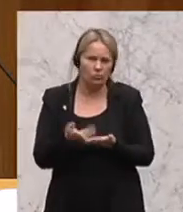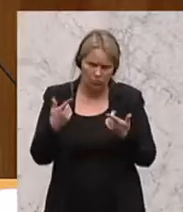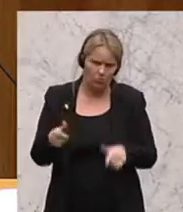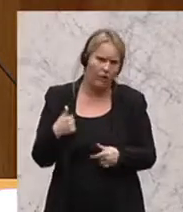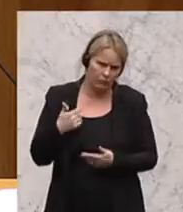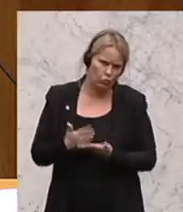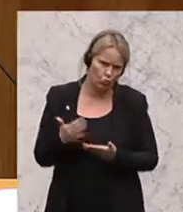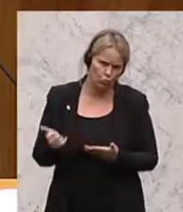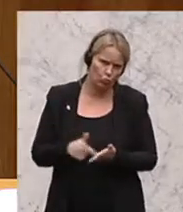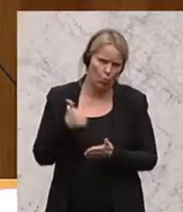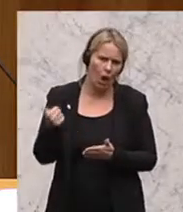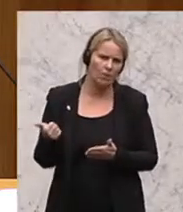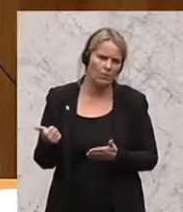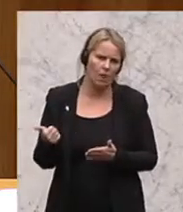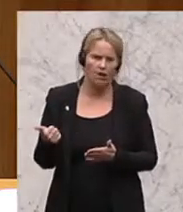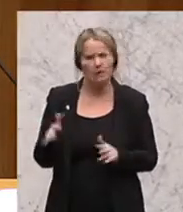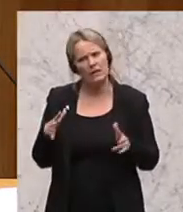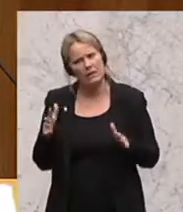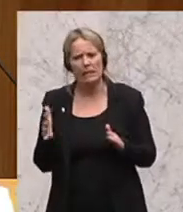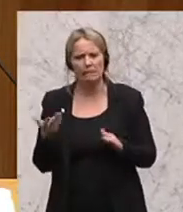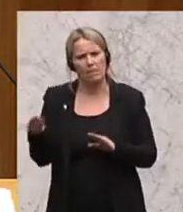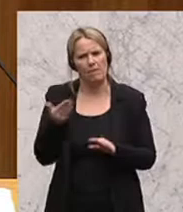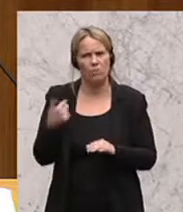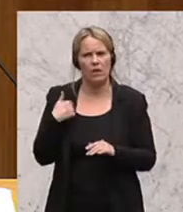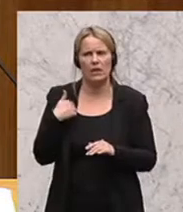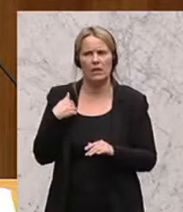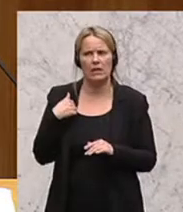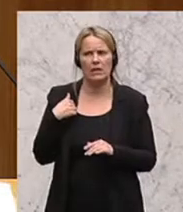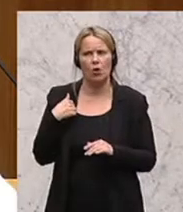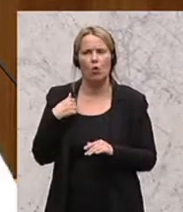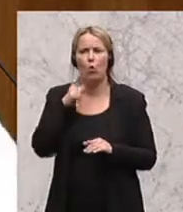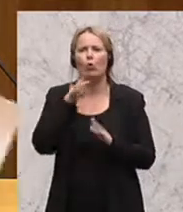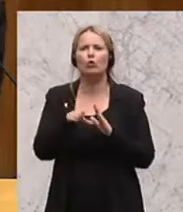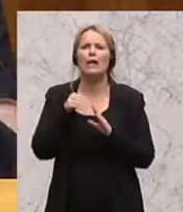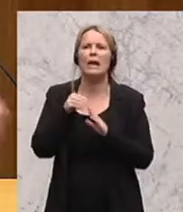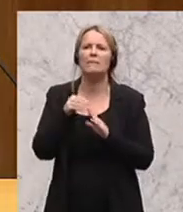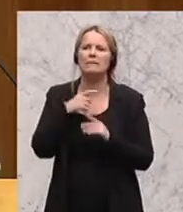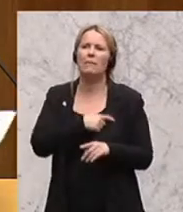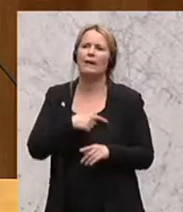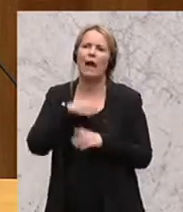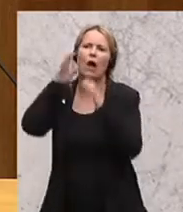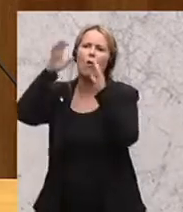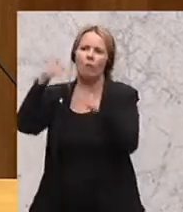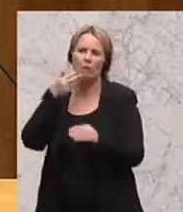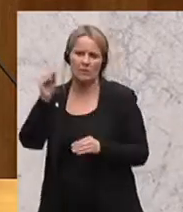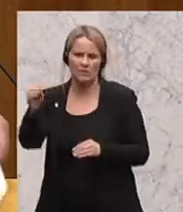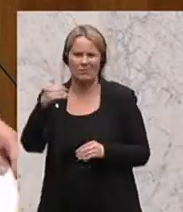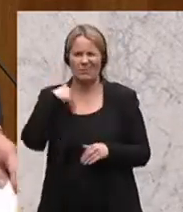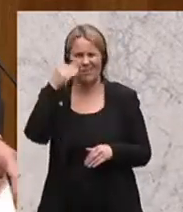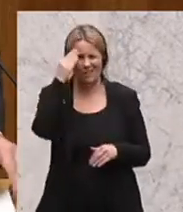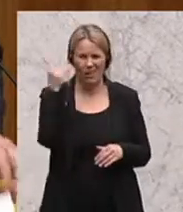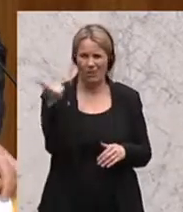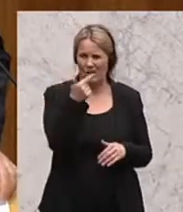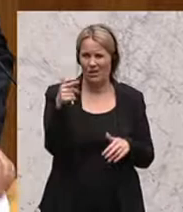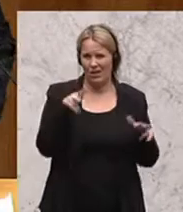noch einmal irgendwie, bevor ich zu der Unternehmerpartei ÖVP komme, ich glaube, in der Regierung